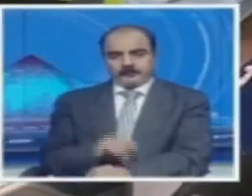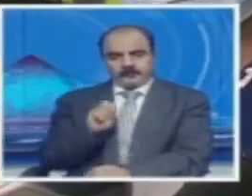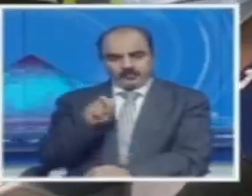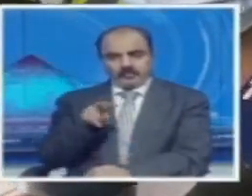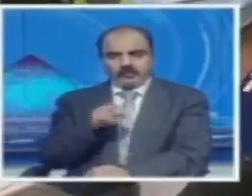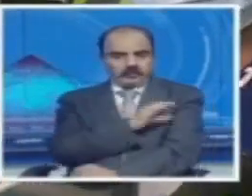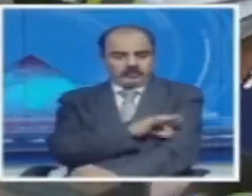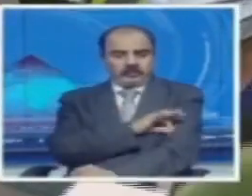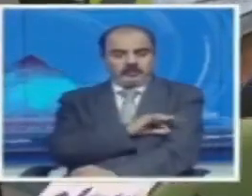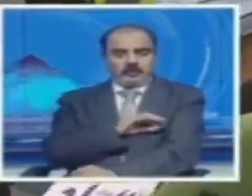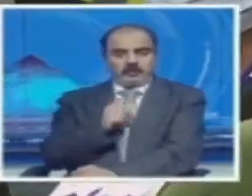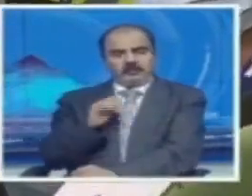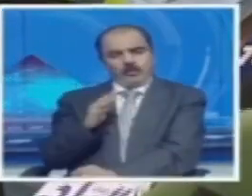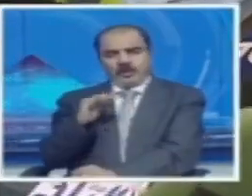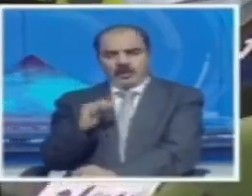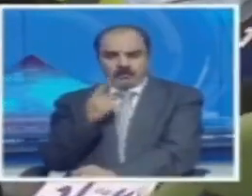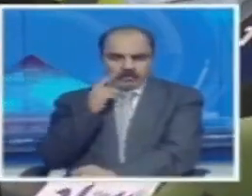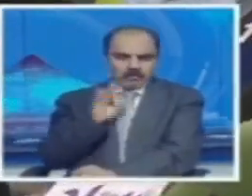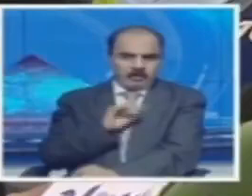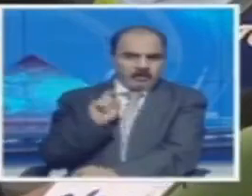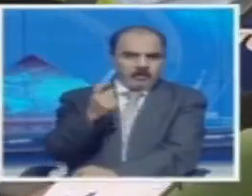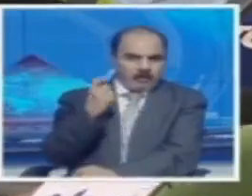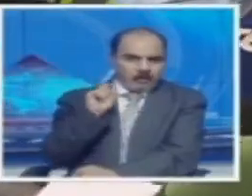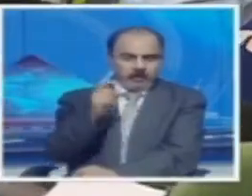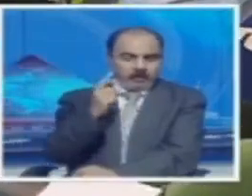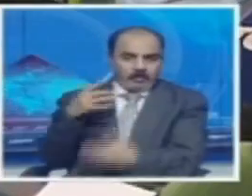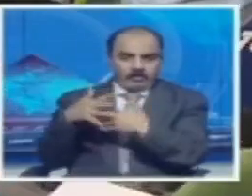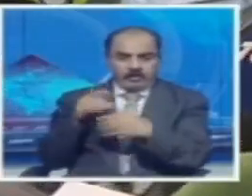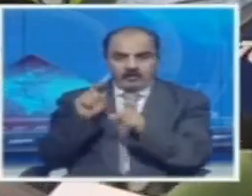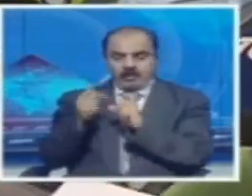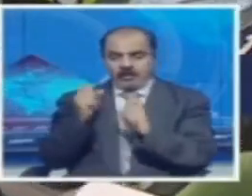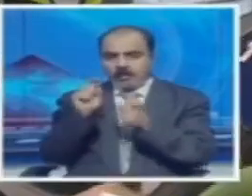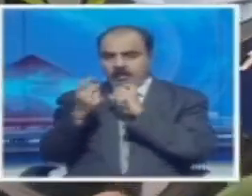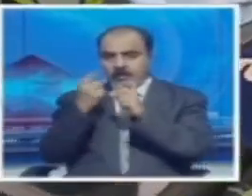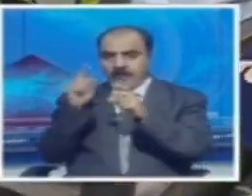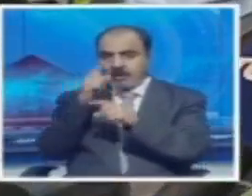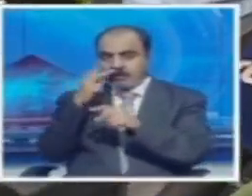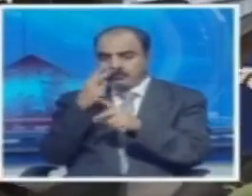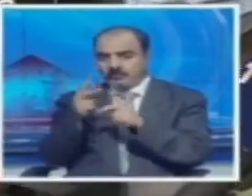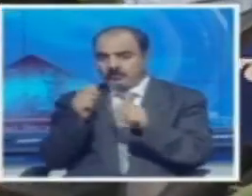شهرين إن لم يكن أقل، يعني هم الشركة وده طبقا المعدلات العالمية